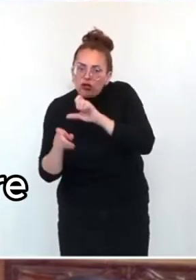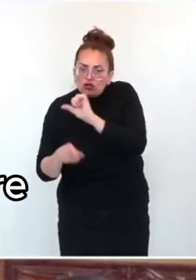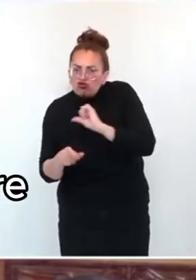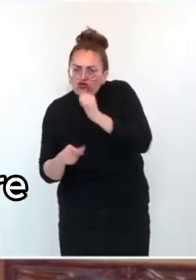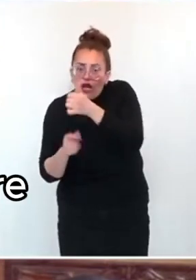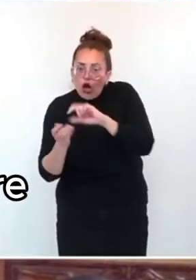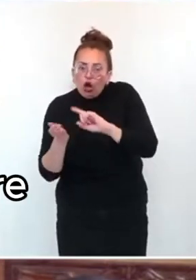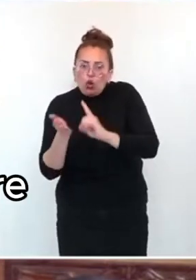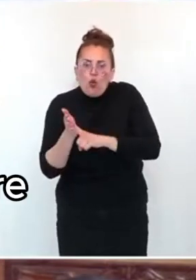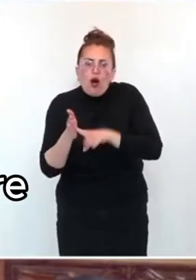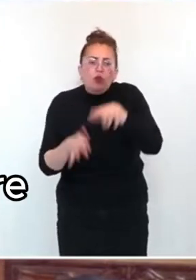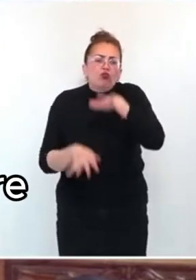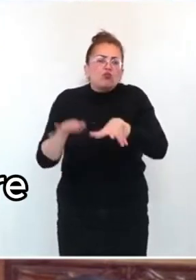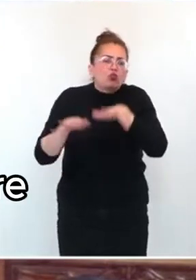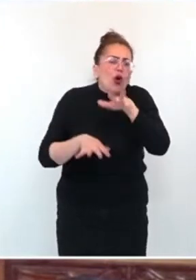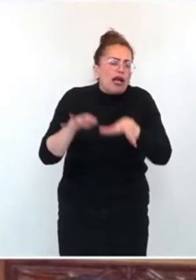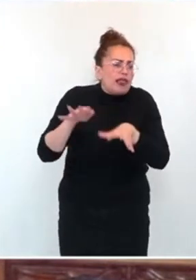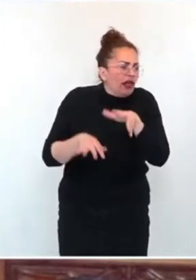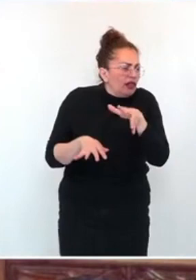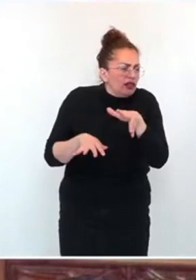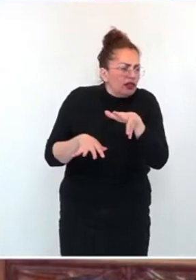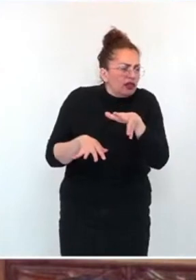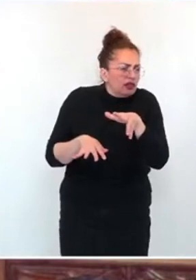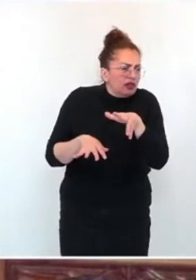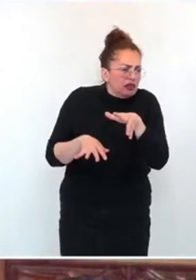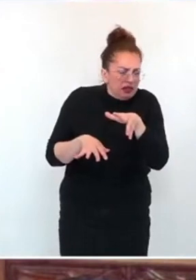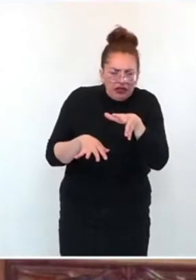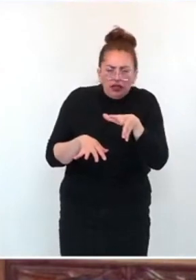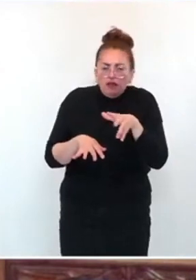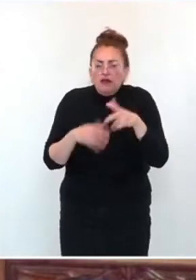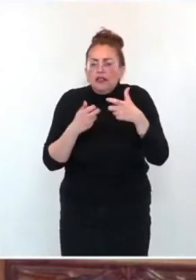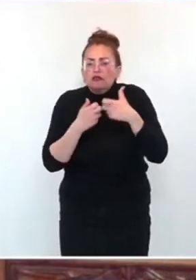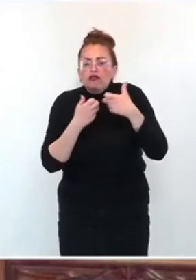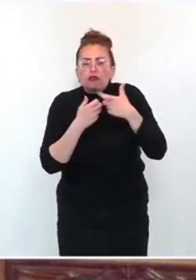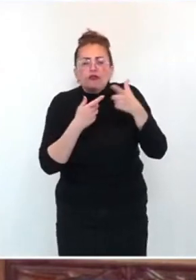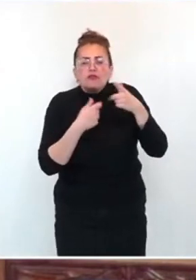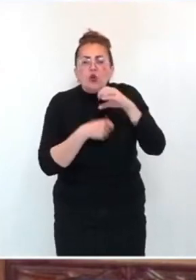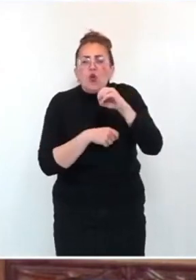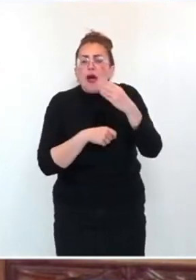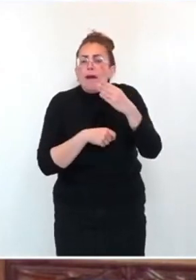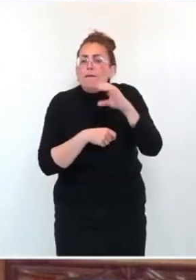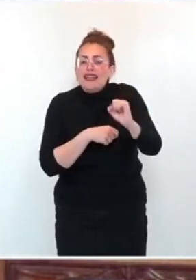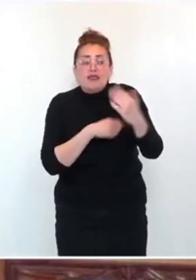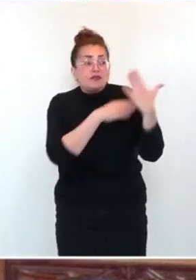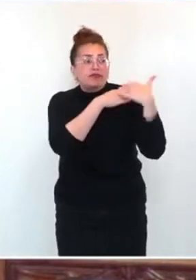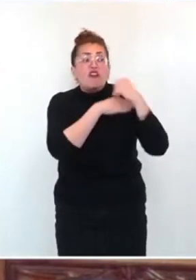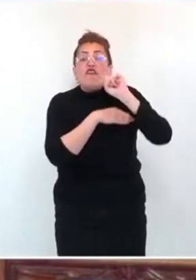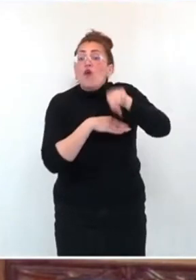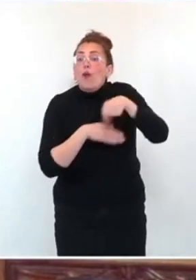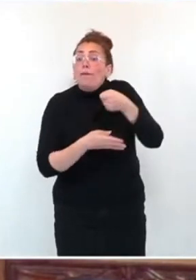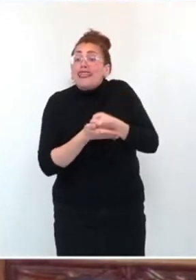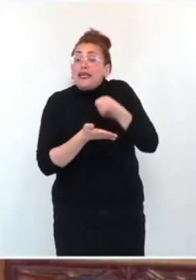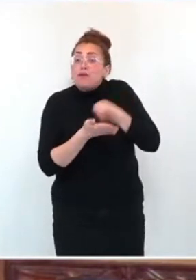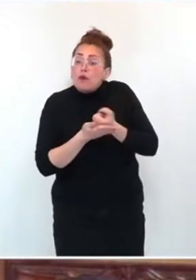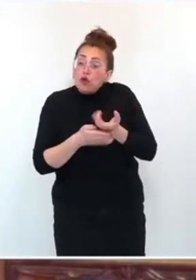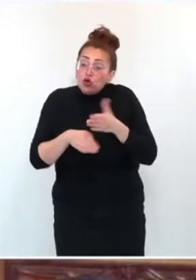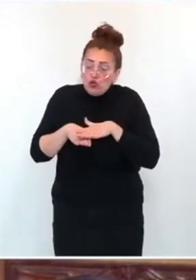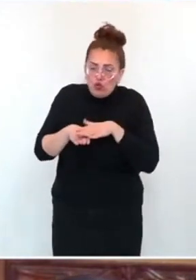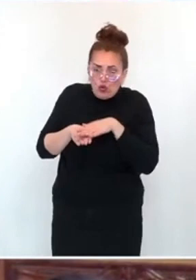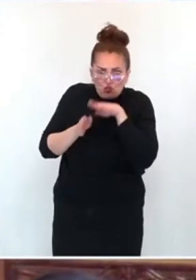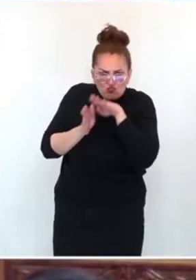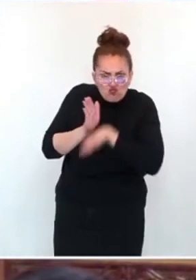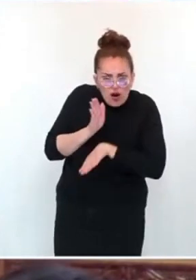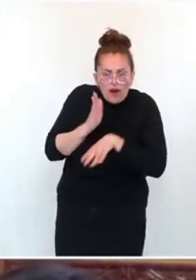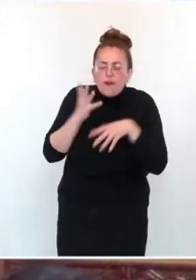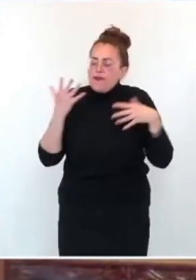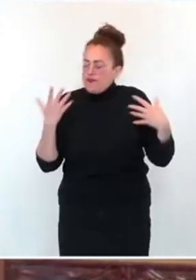une moyenne d'espaces verts par habitant inférieure à ce que pouvait préconiser l'Organisation mondiale de la santé. Ce protocole permet de corriger un certain